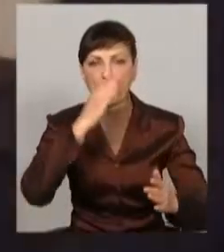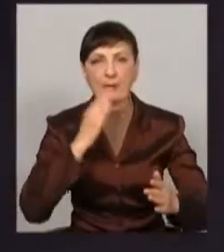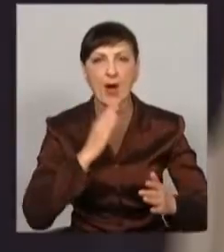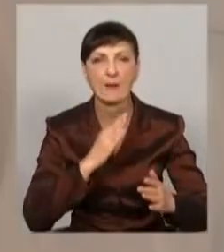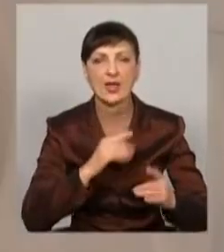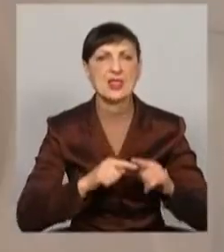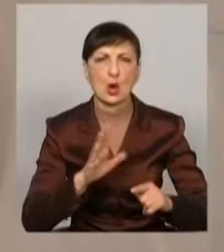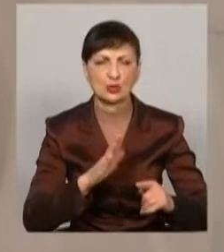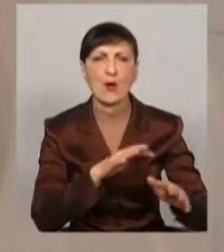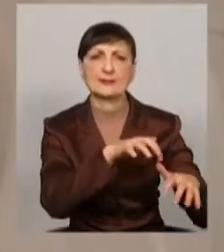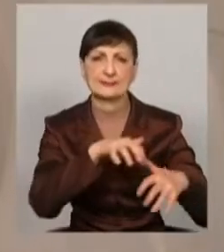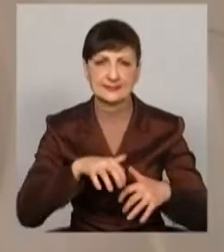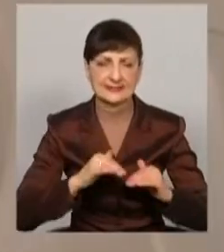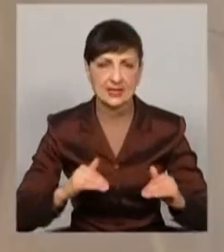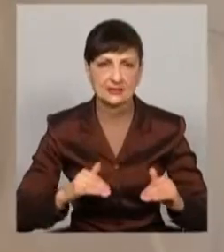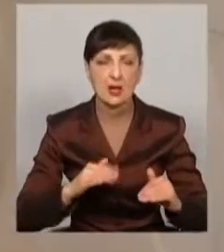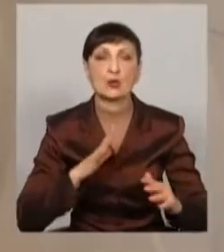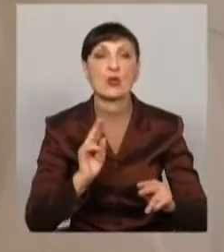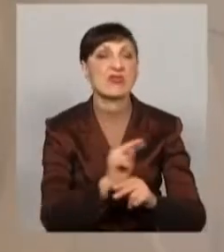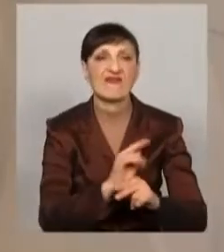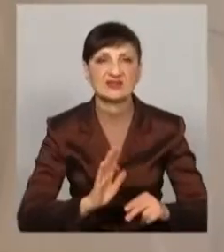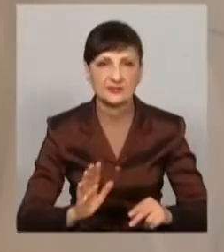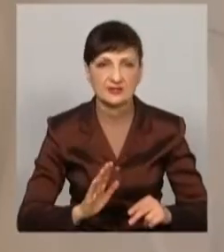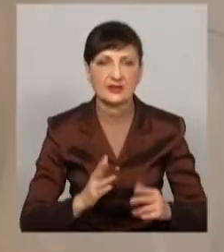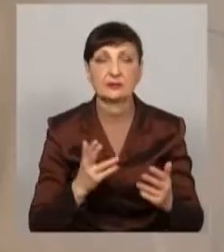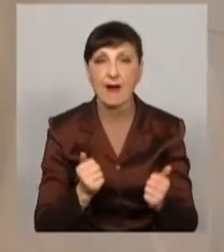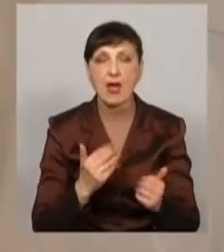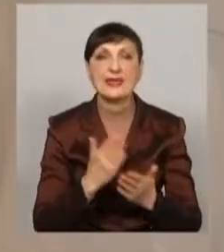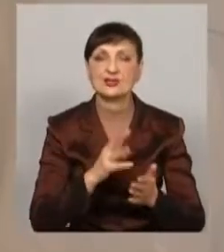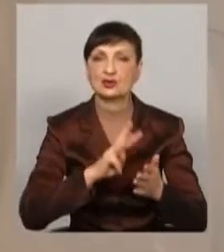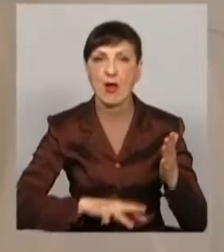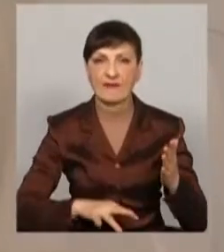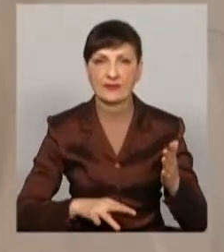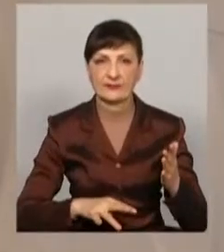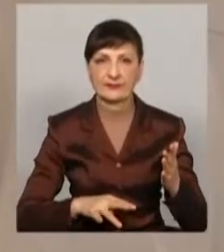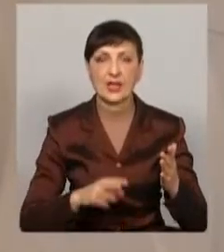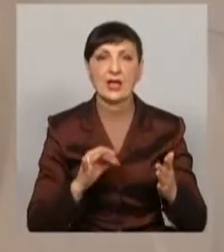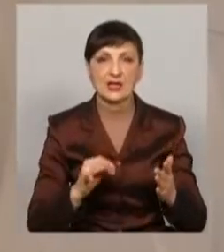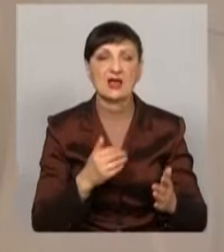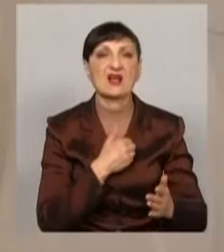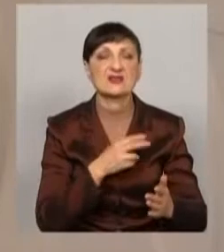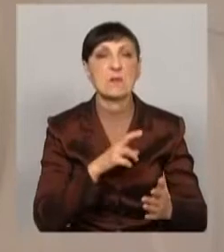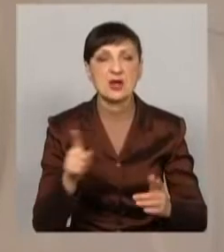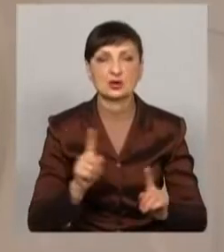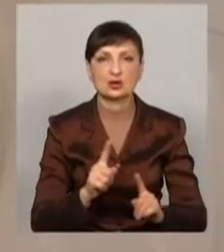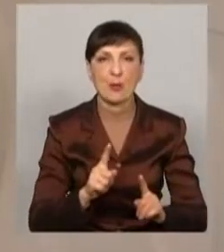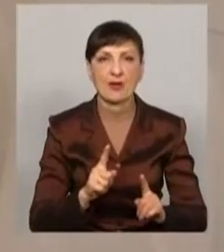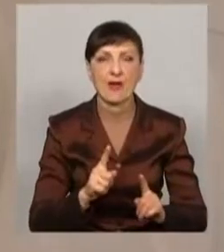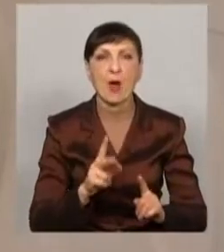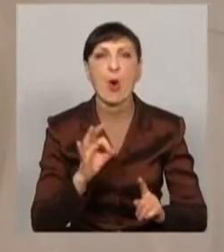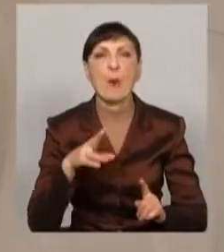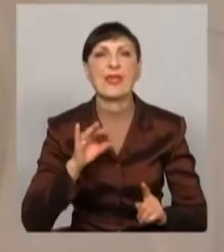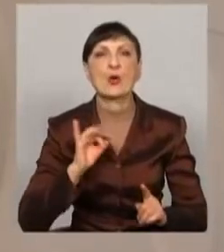детей, упускают какие-то моменты. Для этого предусмотрен штраф. И хотелось бы, чтобы именно на опекунов